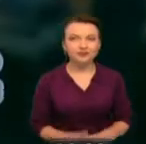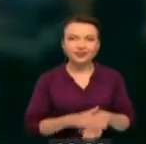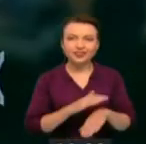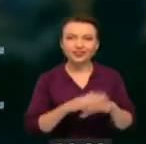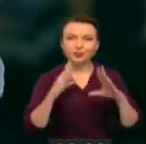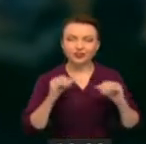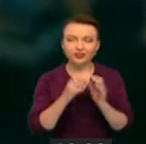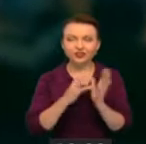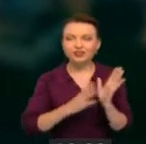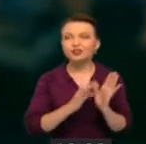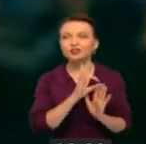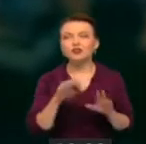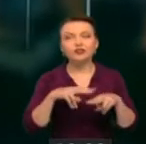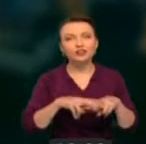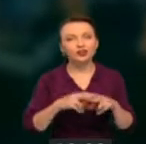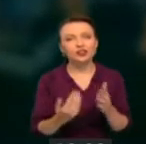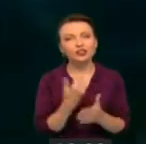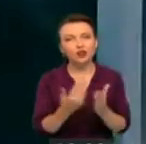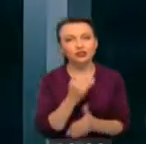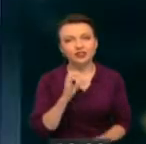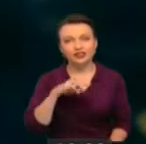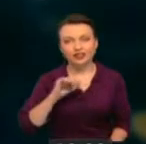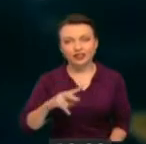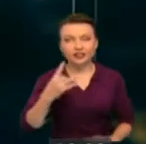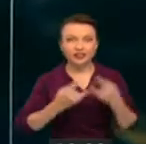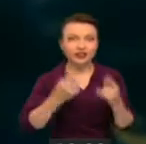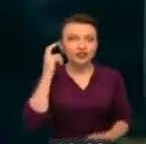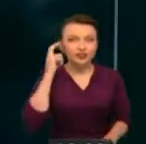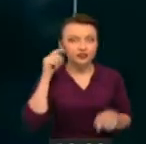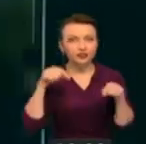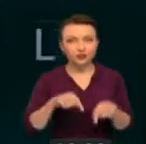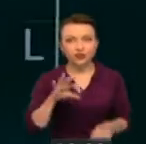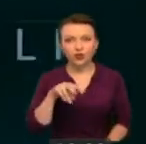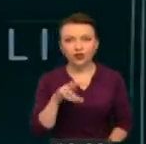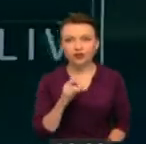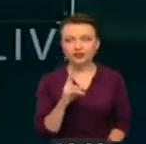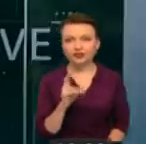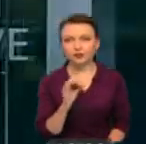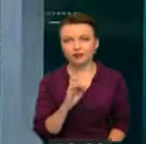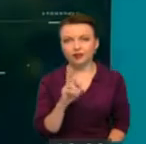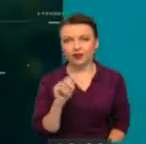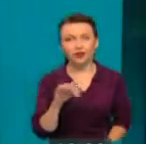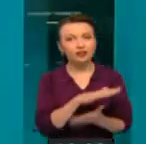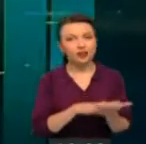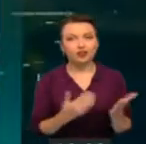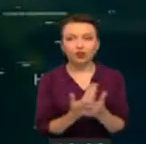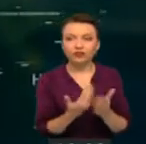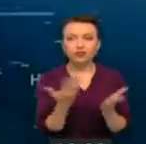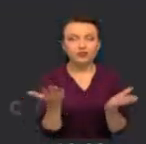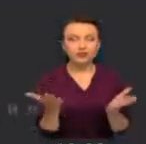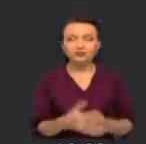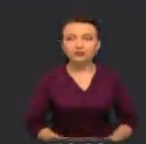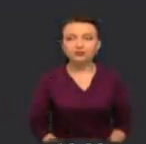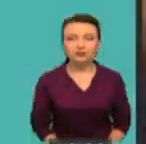Добрий вечір, 19-го столиці. Ви дивитесь випуск СТН на телеканалі «Київ». В студії Олекса Кіпкало. І далі будемо говорити про таке.